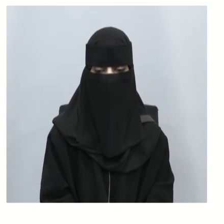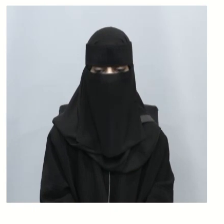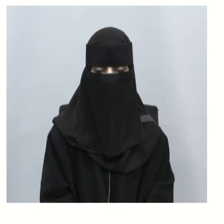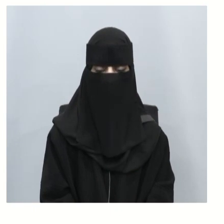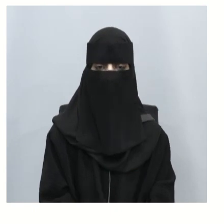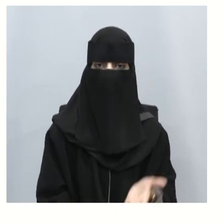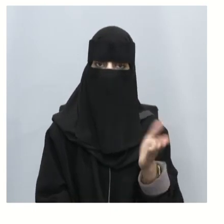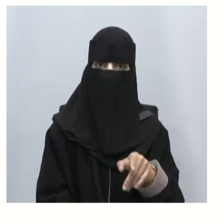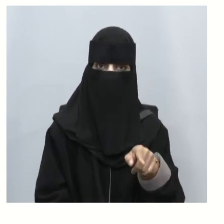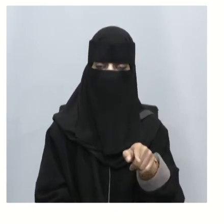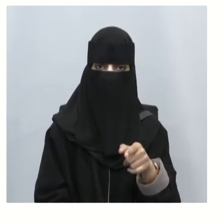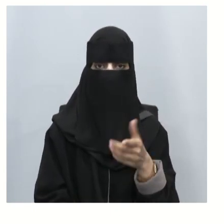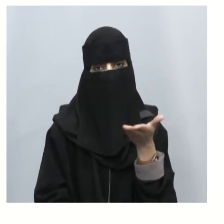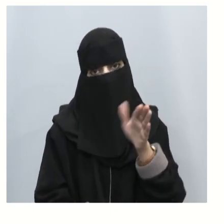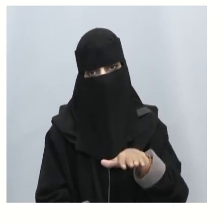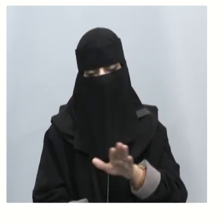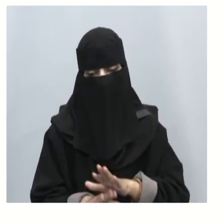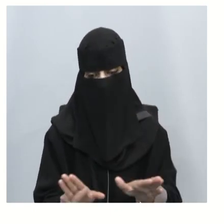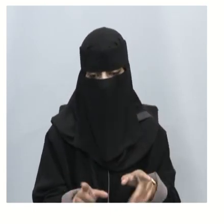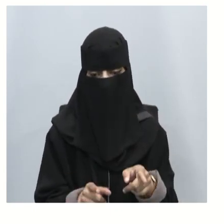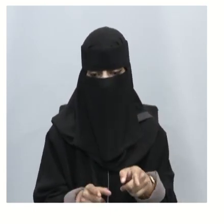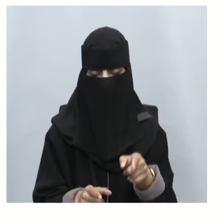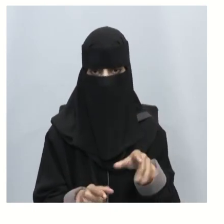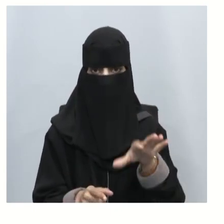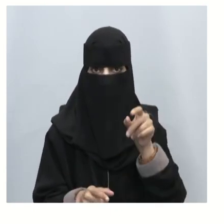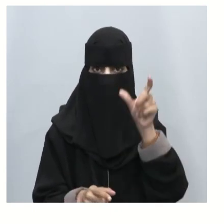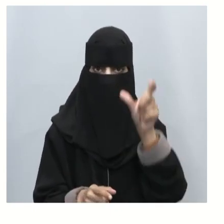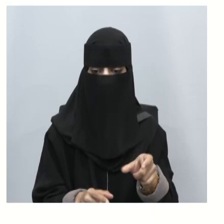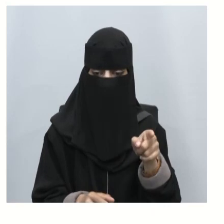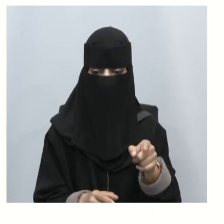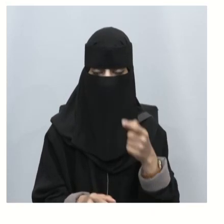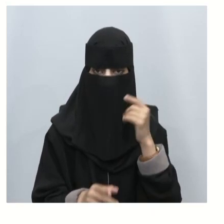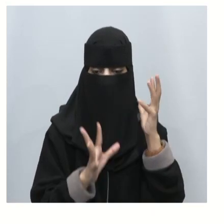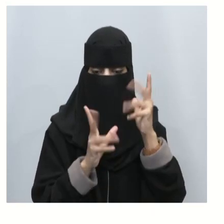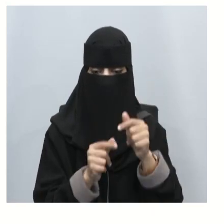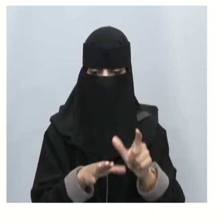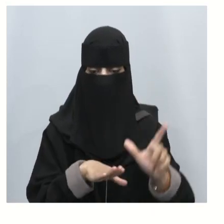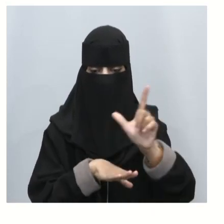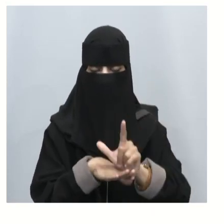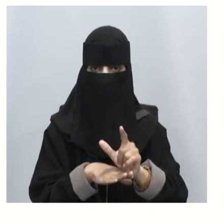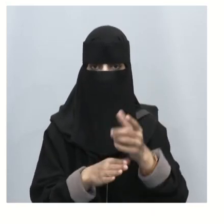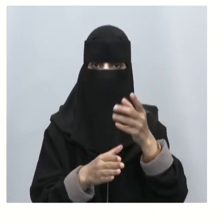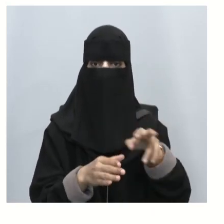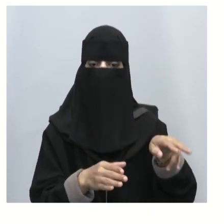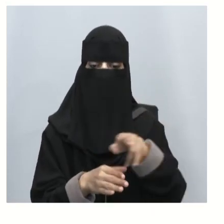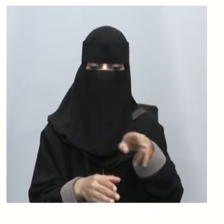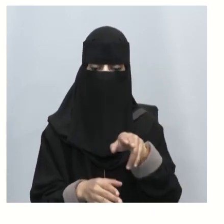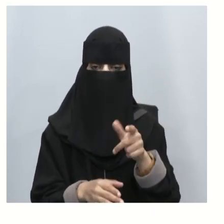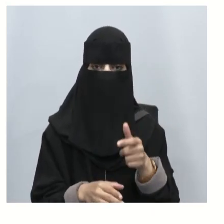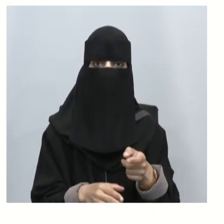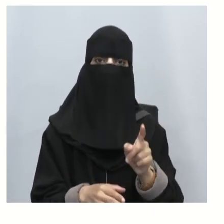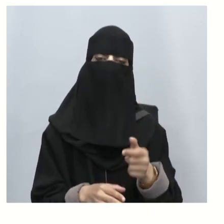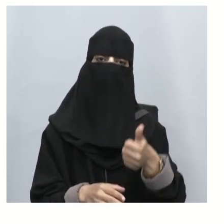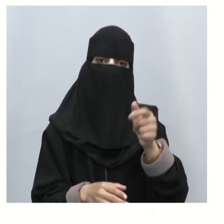بعد وفاته كان ابو العباس قد عهد بالخلافه لاخيه من بعده ابي